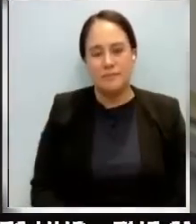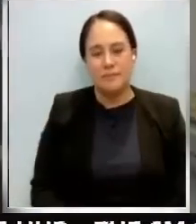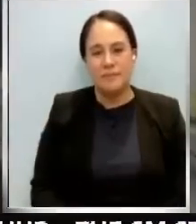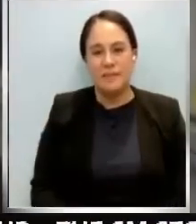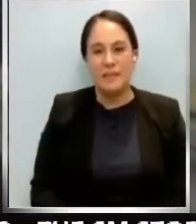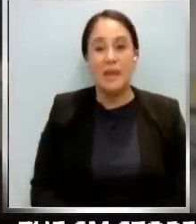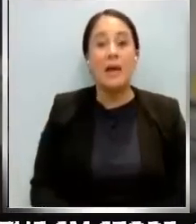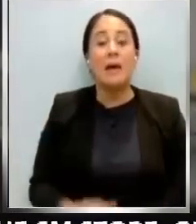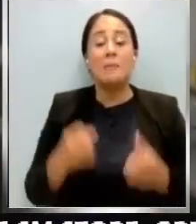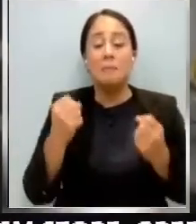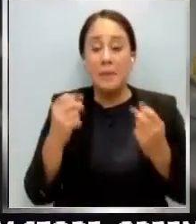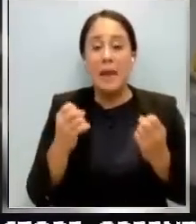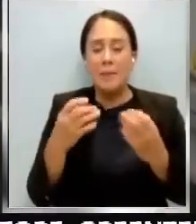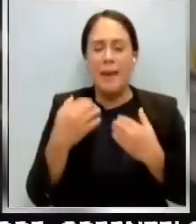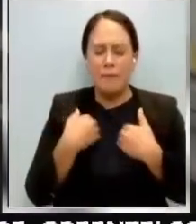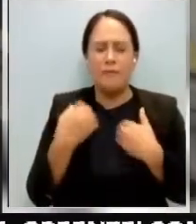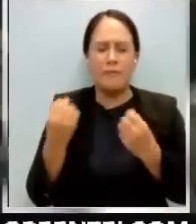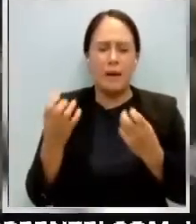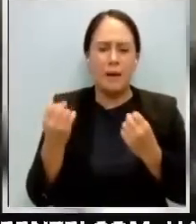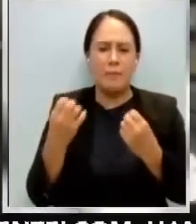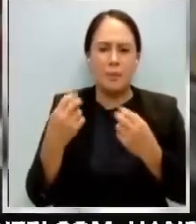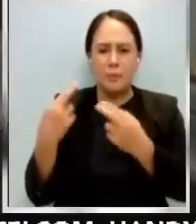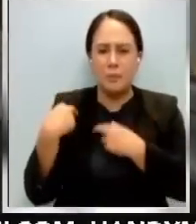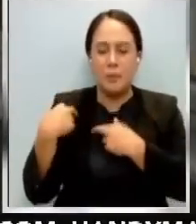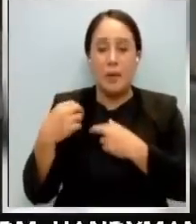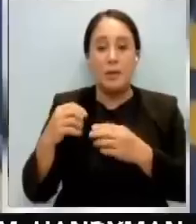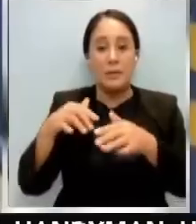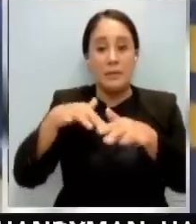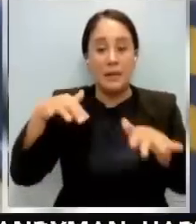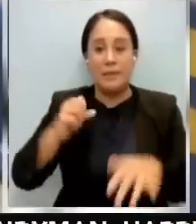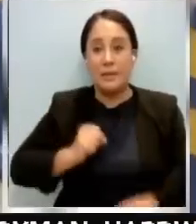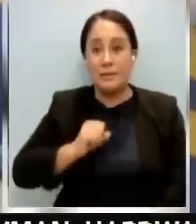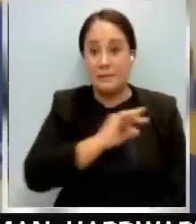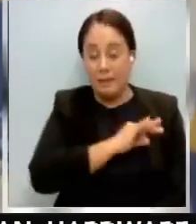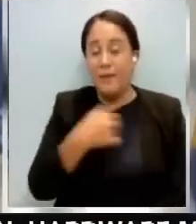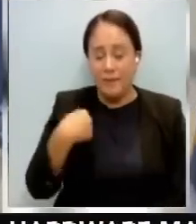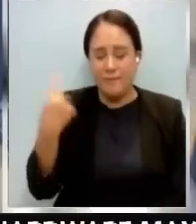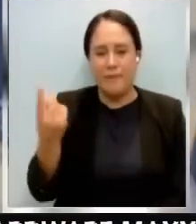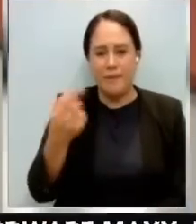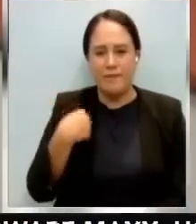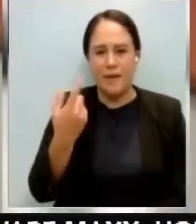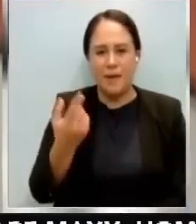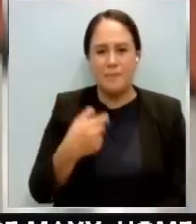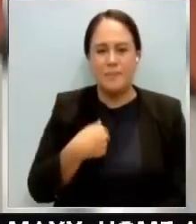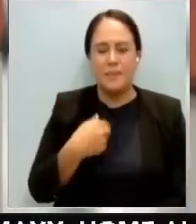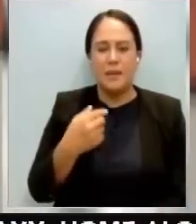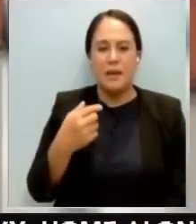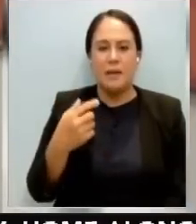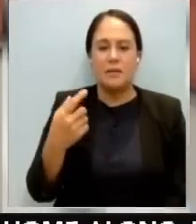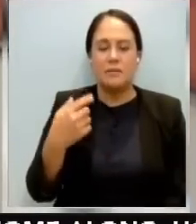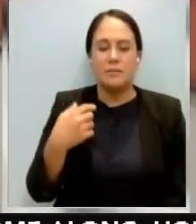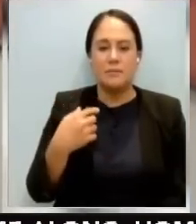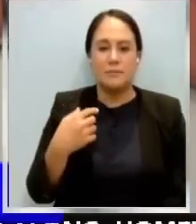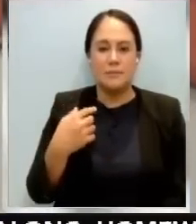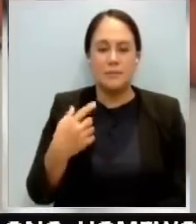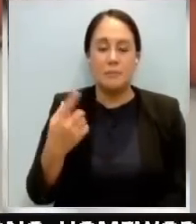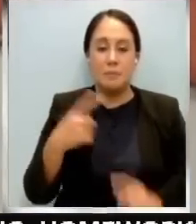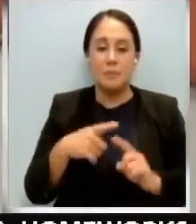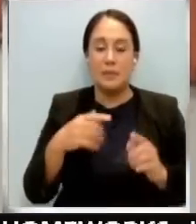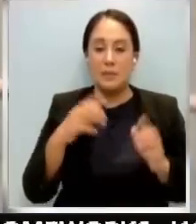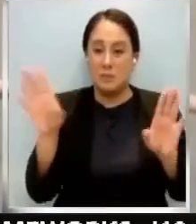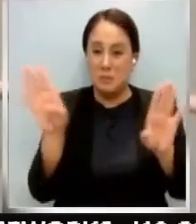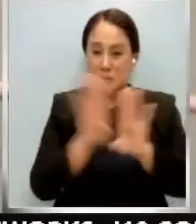na ano na traffic attendants natin, maraming taga MTPB na naka-assign. Isinara ang Lagos Nilad